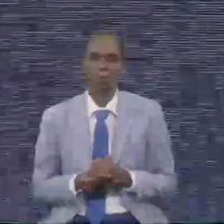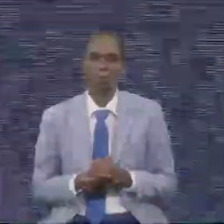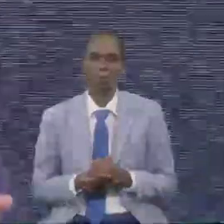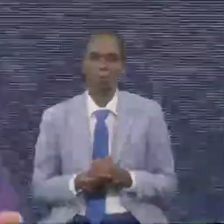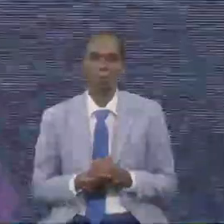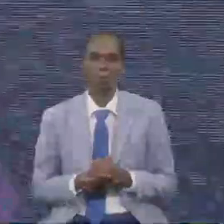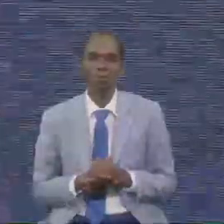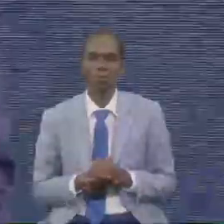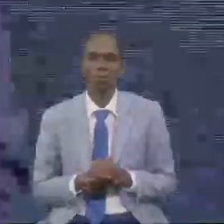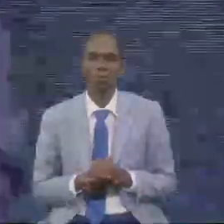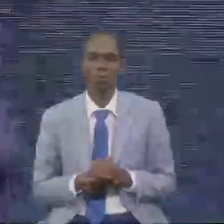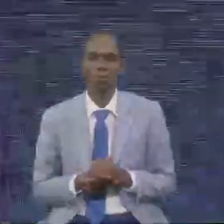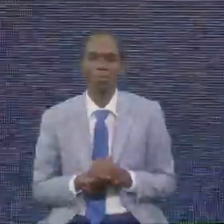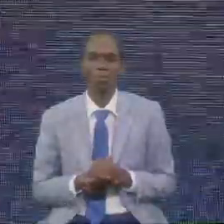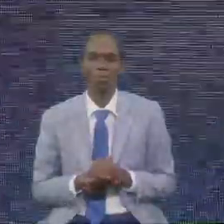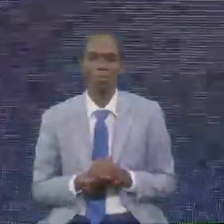de